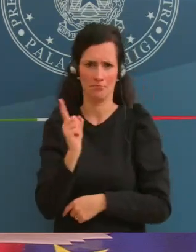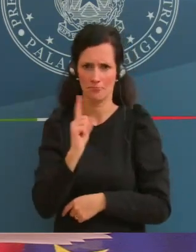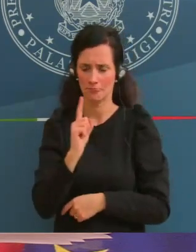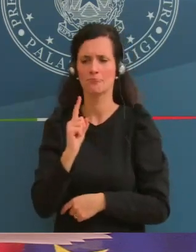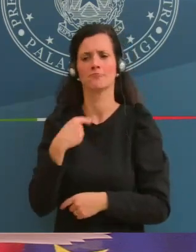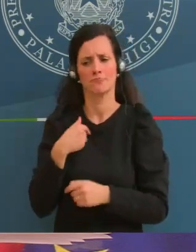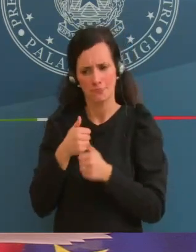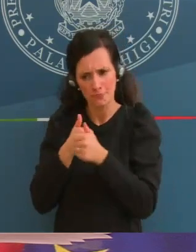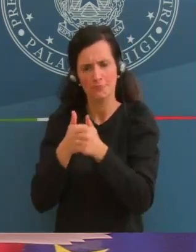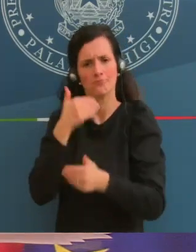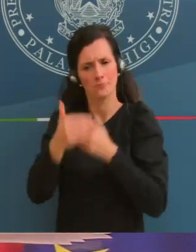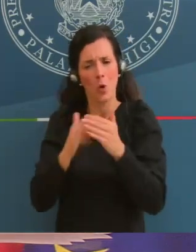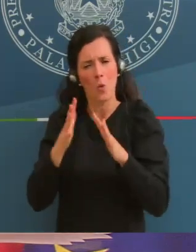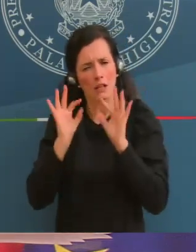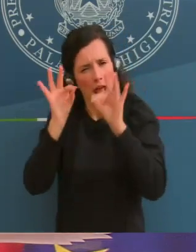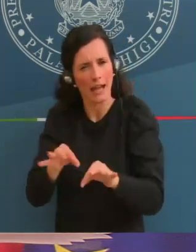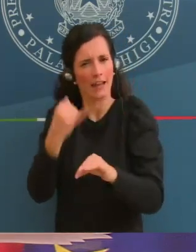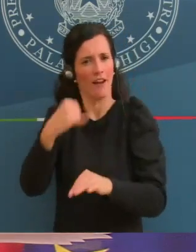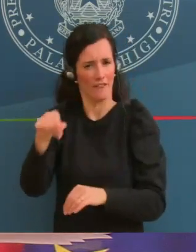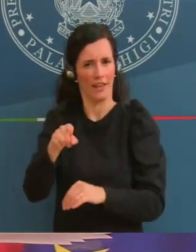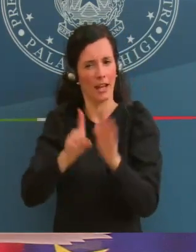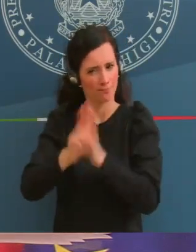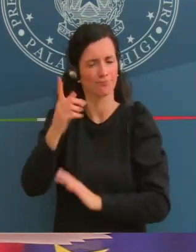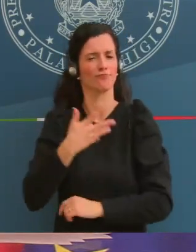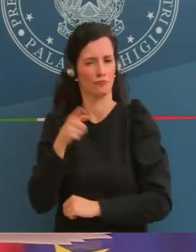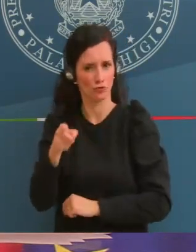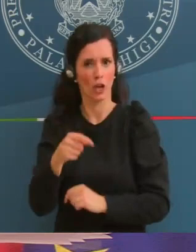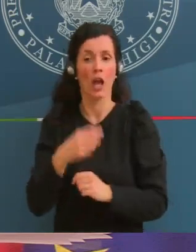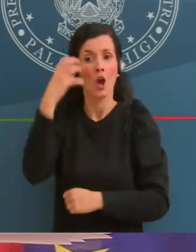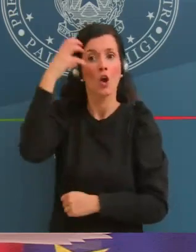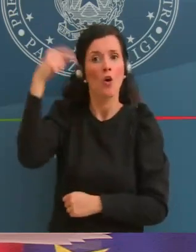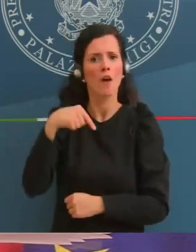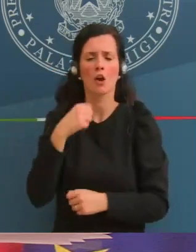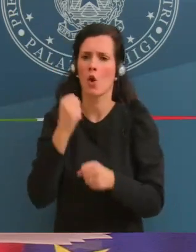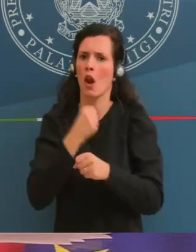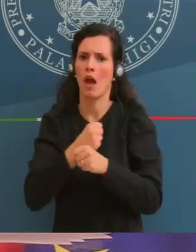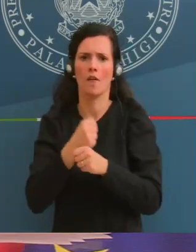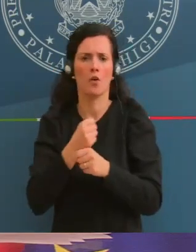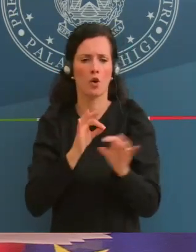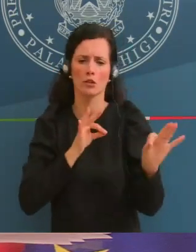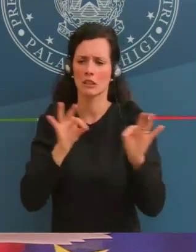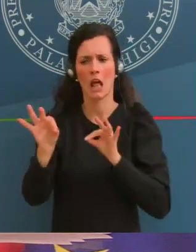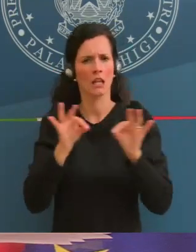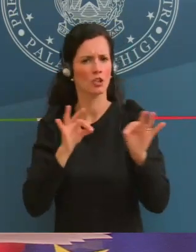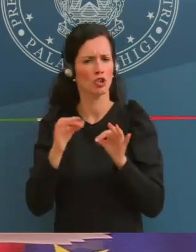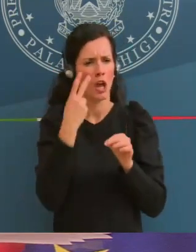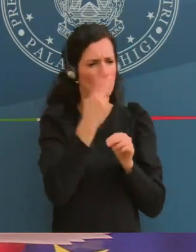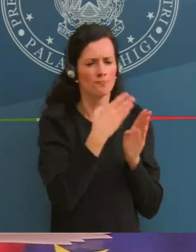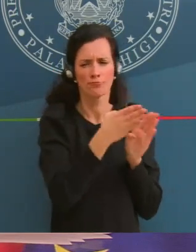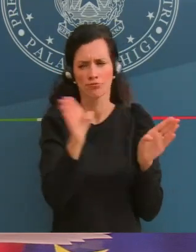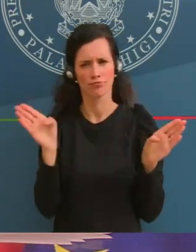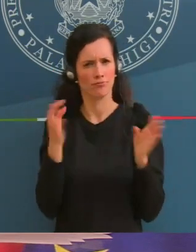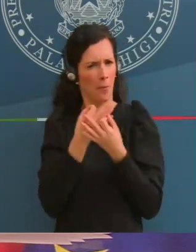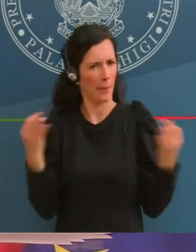parliamo di recovery fund ma la stessa legge di bilancio con coniugata recovery fund stiamo dando una visione strategica per modernizzare il paese